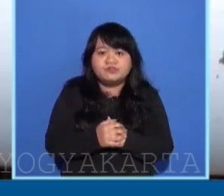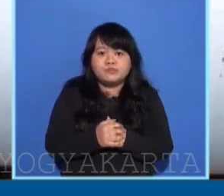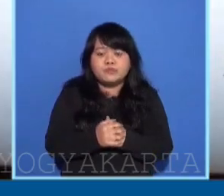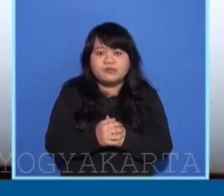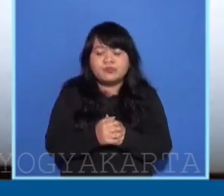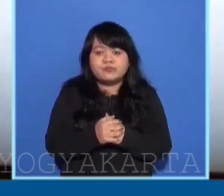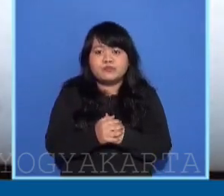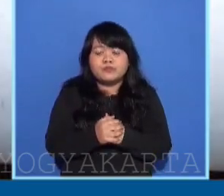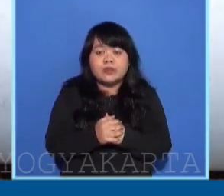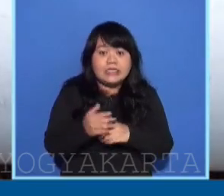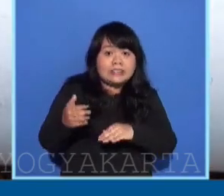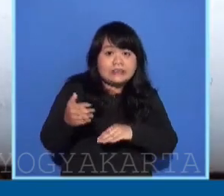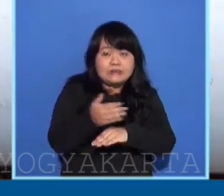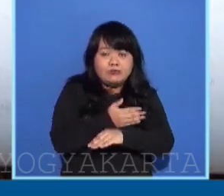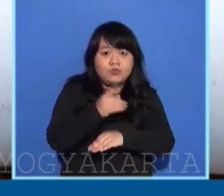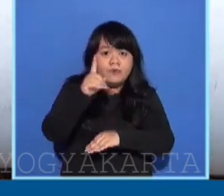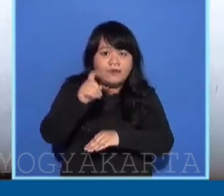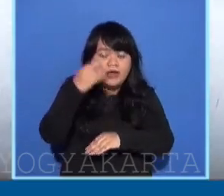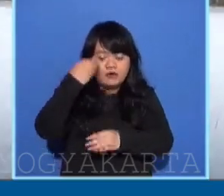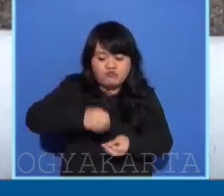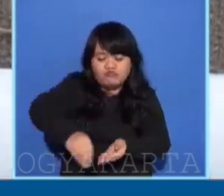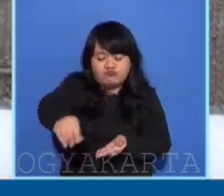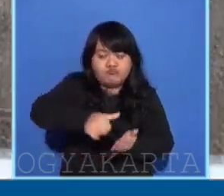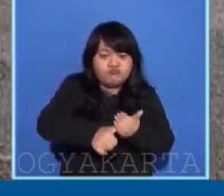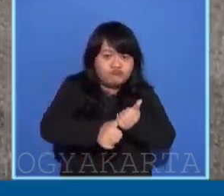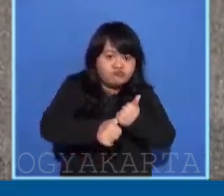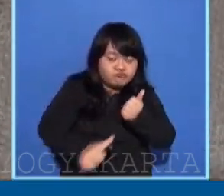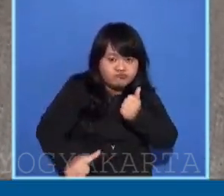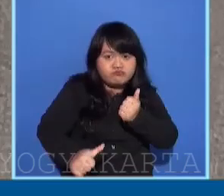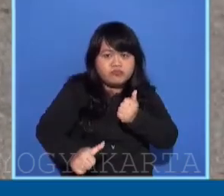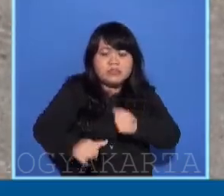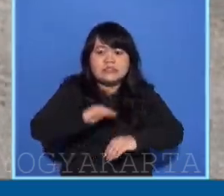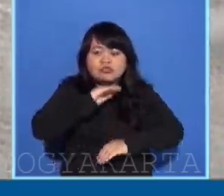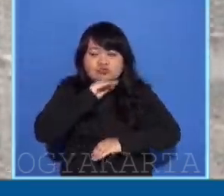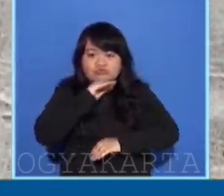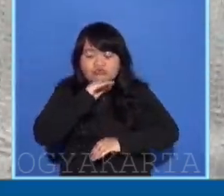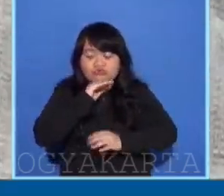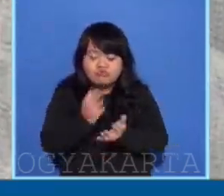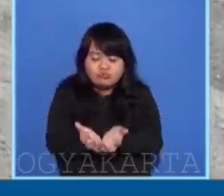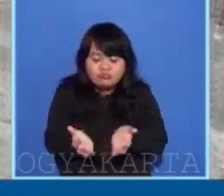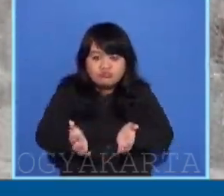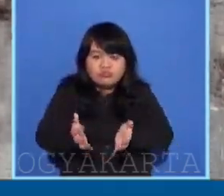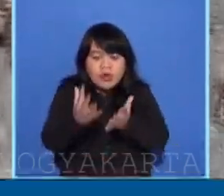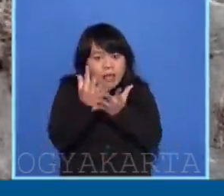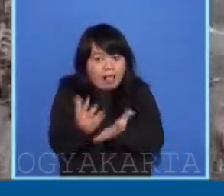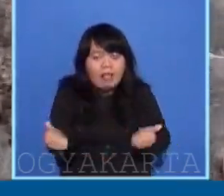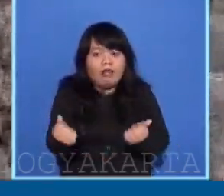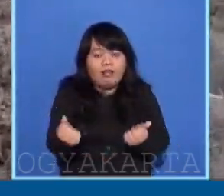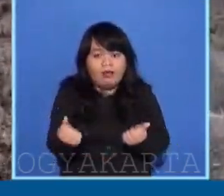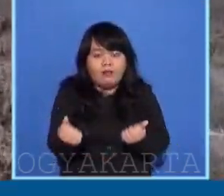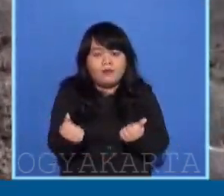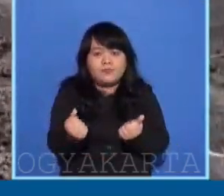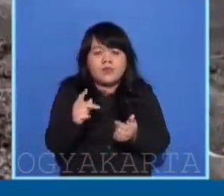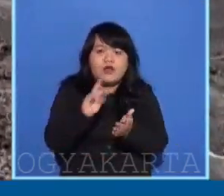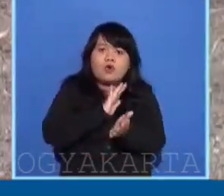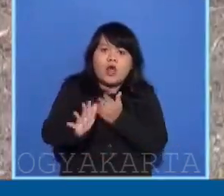cek sakengipun dipaken kangbuk bucalan men gedpun fermentasi rumiyen utawi dipun garingaken awit